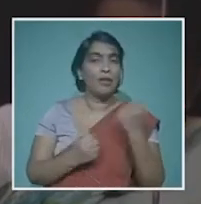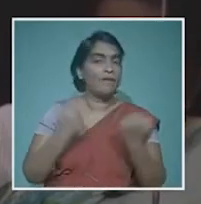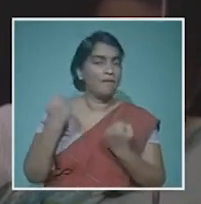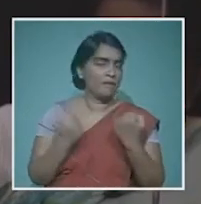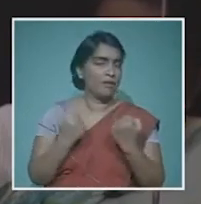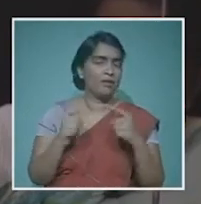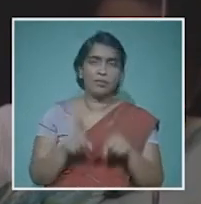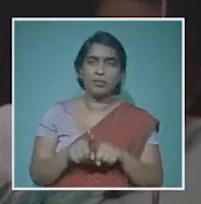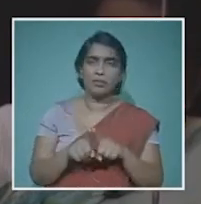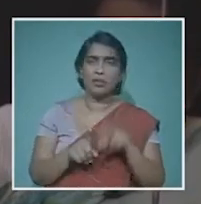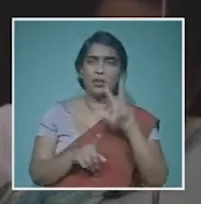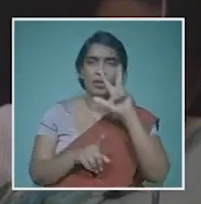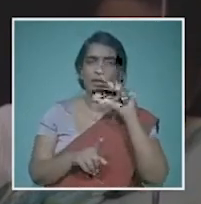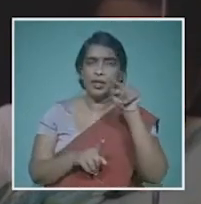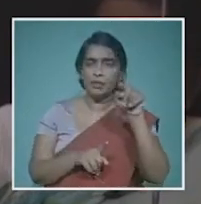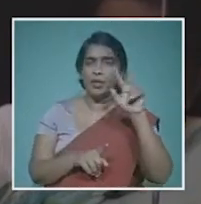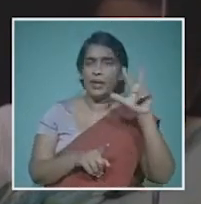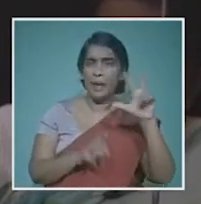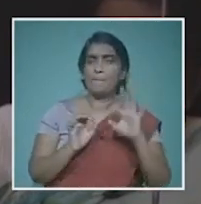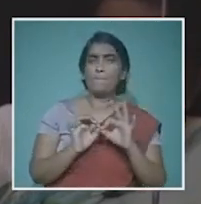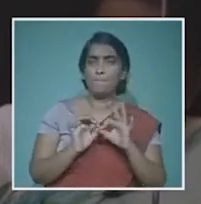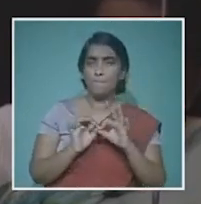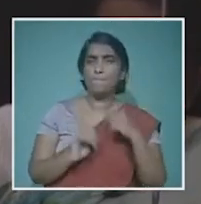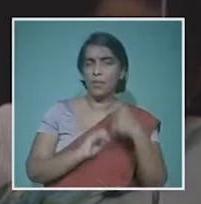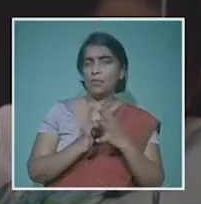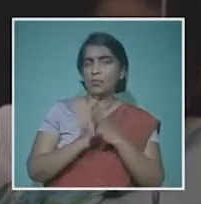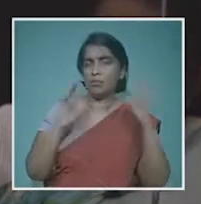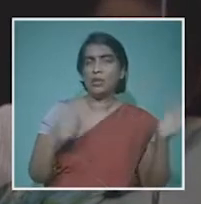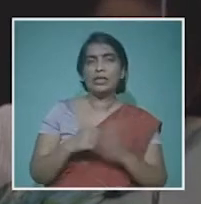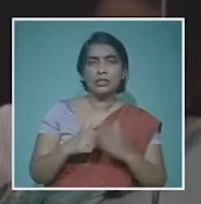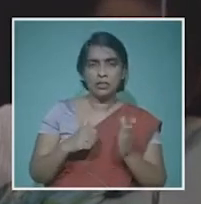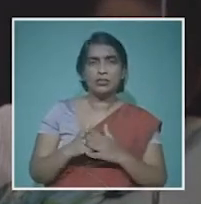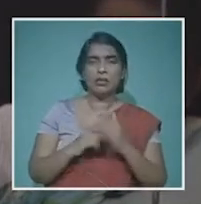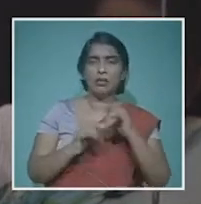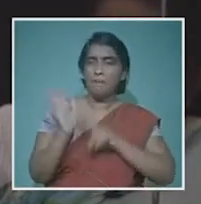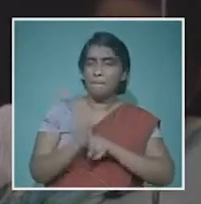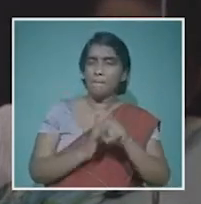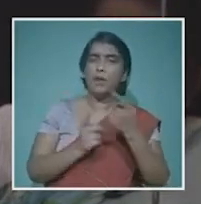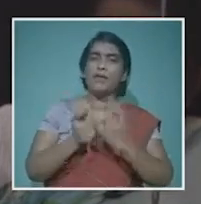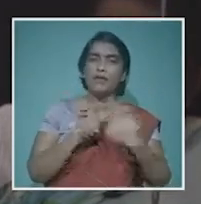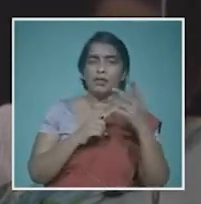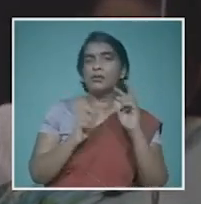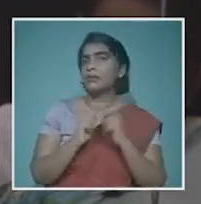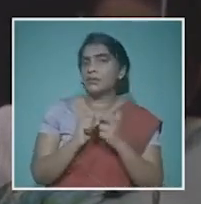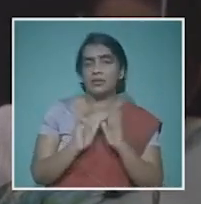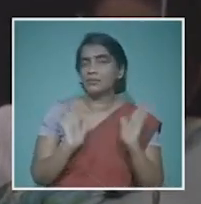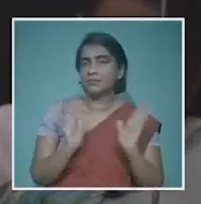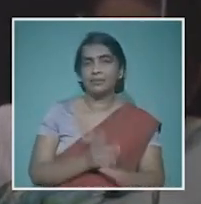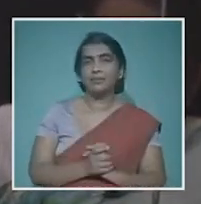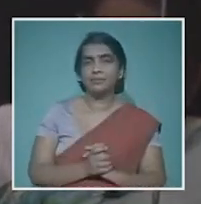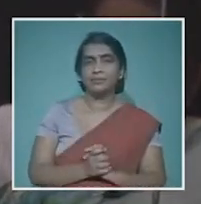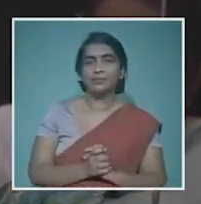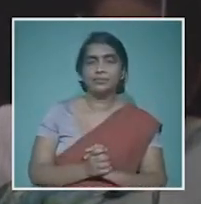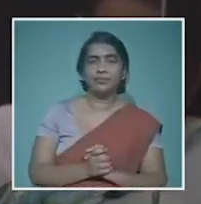මතක විදියට 8.8 බිලියන් ලංකා විශාල යකඩ ගොඩක් තියෙනවා. පරුණාම විකුණන්න ඕනේ. කලබල වෙන්න එපා. ඒ නිසා